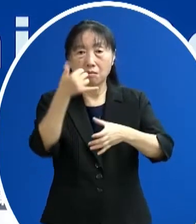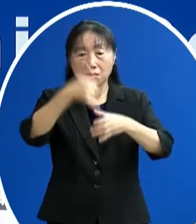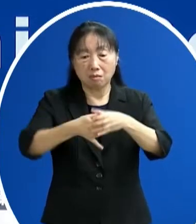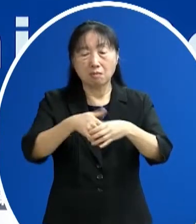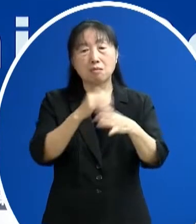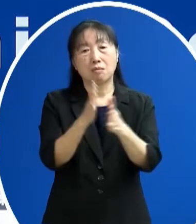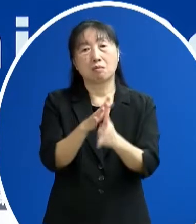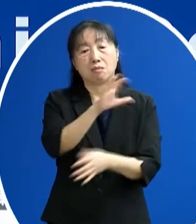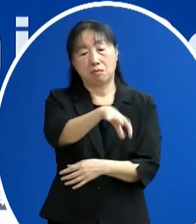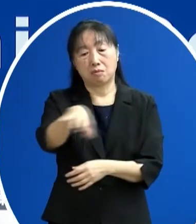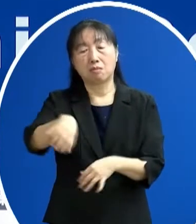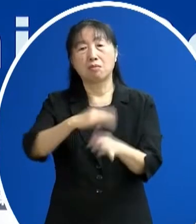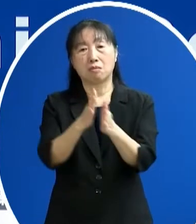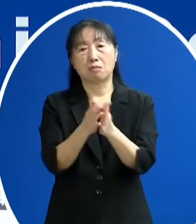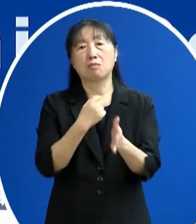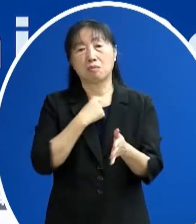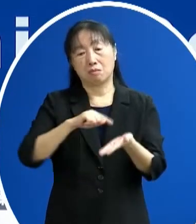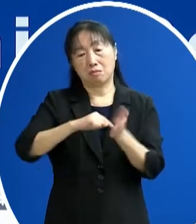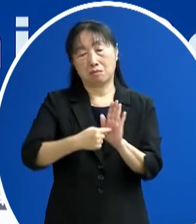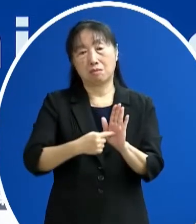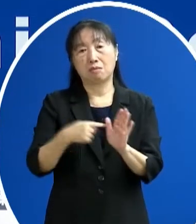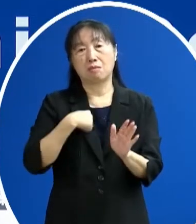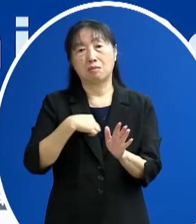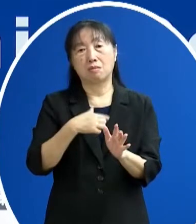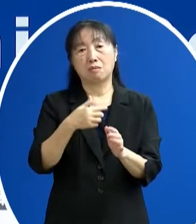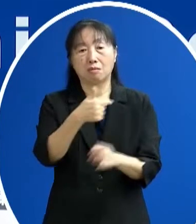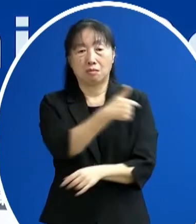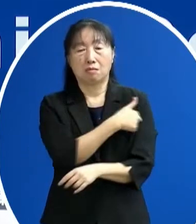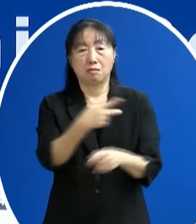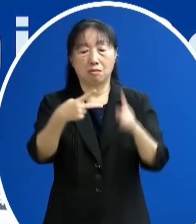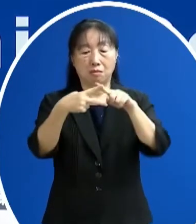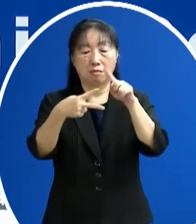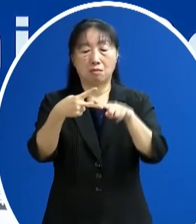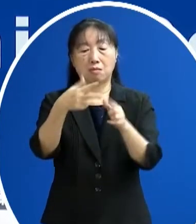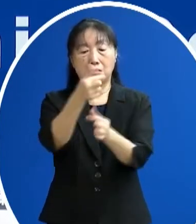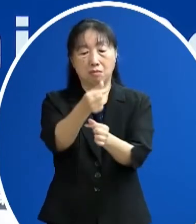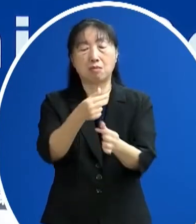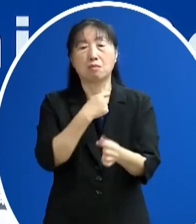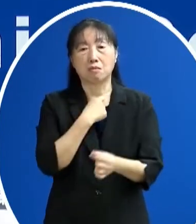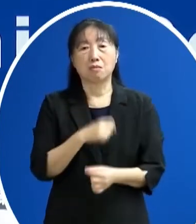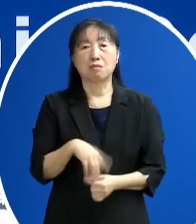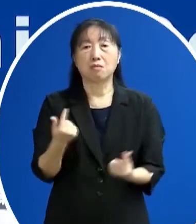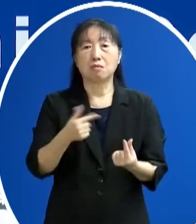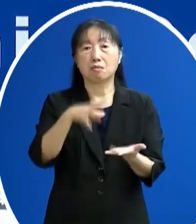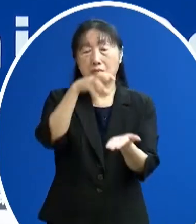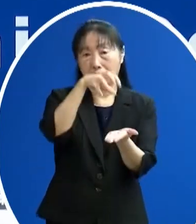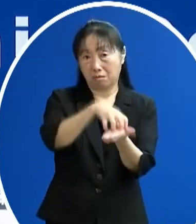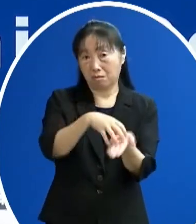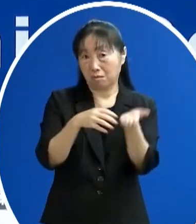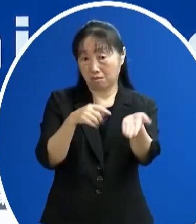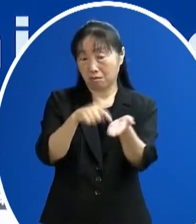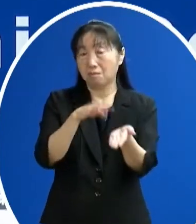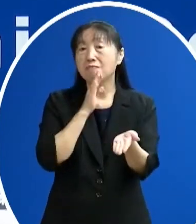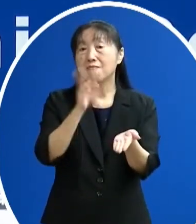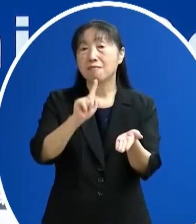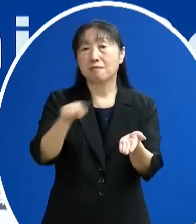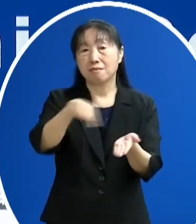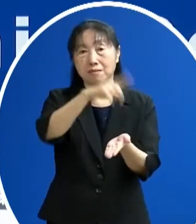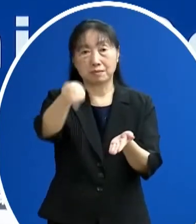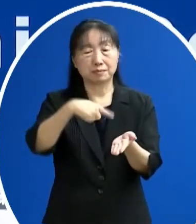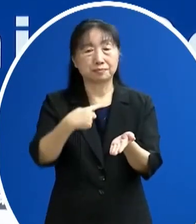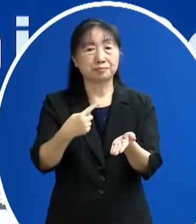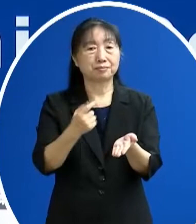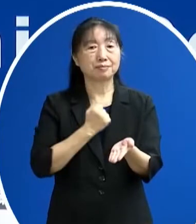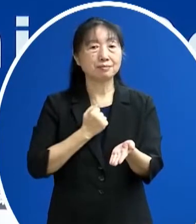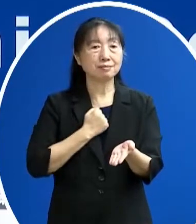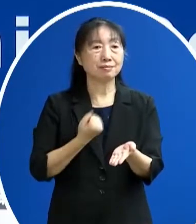所哦，我们顾客要来出示。那出示的疫苗的记录的部分大概会有3种，好，第一个就是大家民众